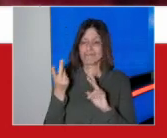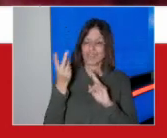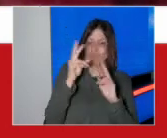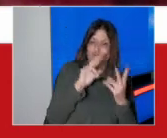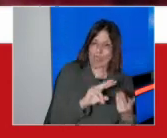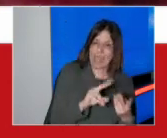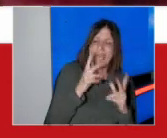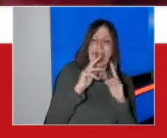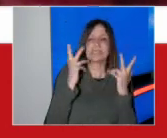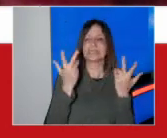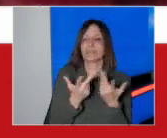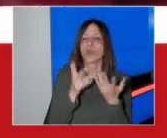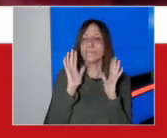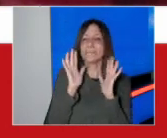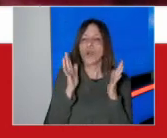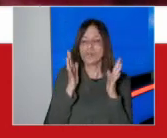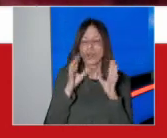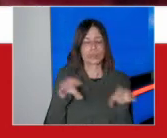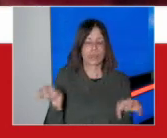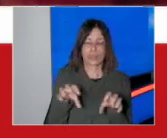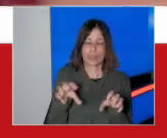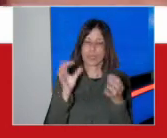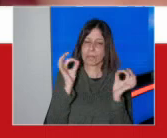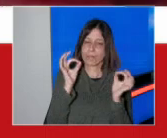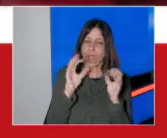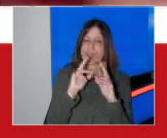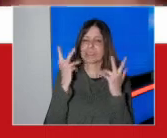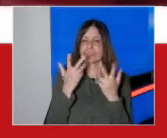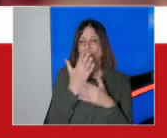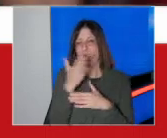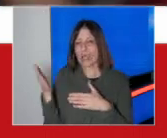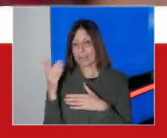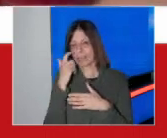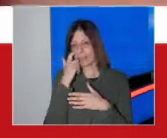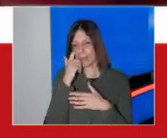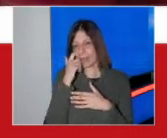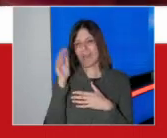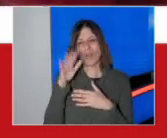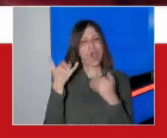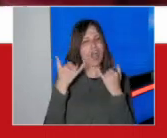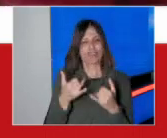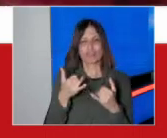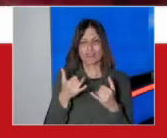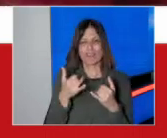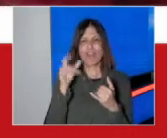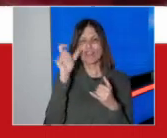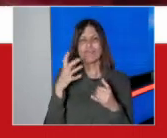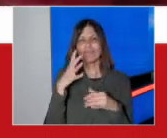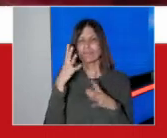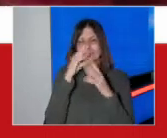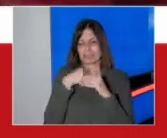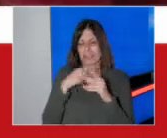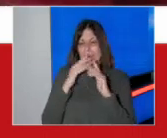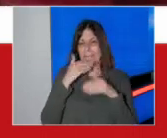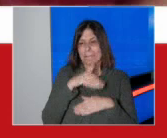מנגד הציבור מאוד מאוד התרגז, במיוחד הציבור הימני התייחס לממשל. אפילו עכשיו תופסים אותי אנשים ברחוב, אומרים לי איך